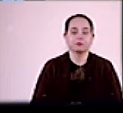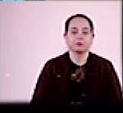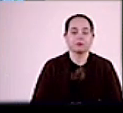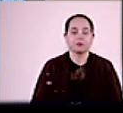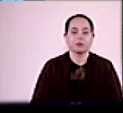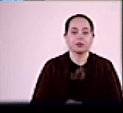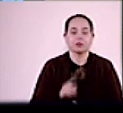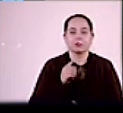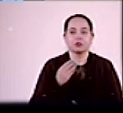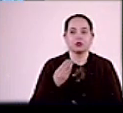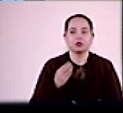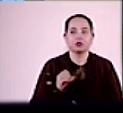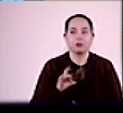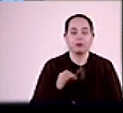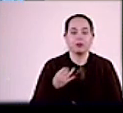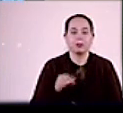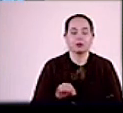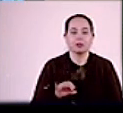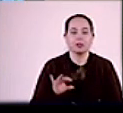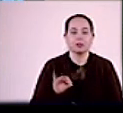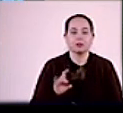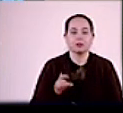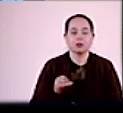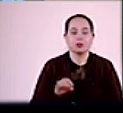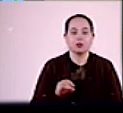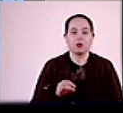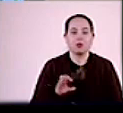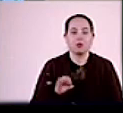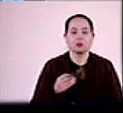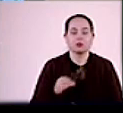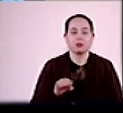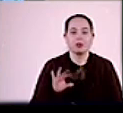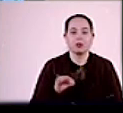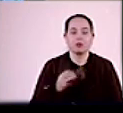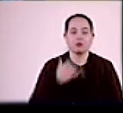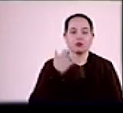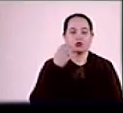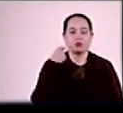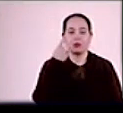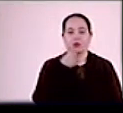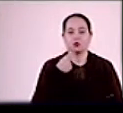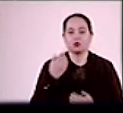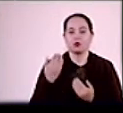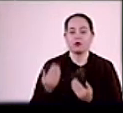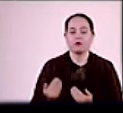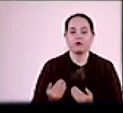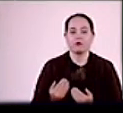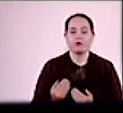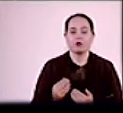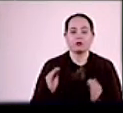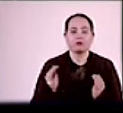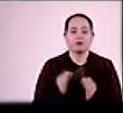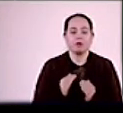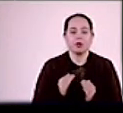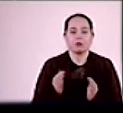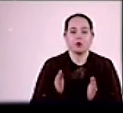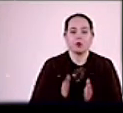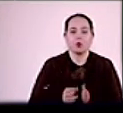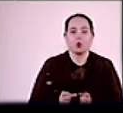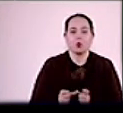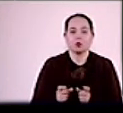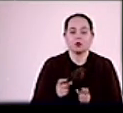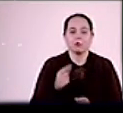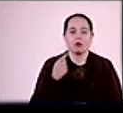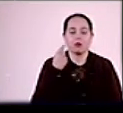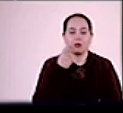Тихон Щербатый, изрытое оспой и морщинами лицо его с маленькими узкими